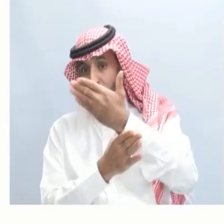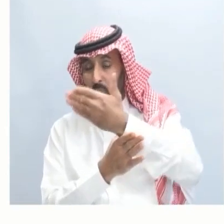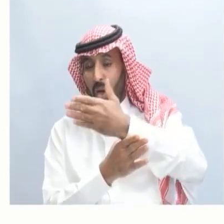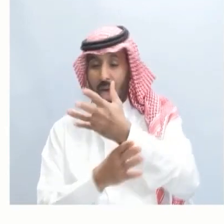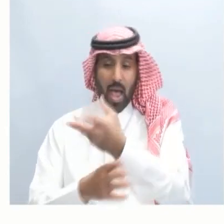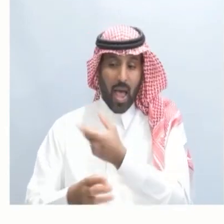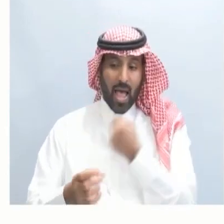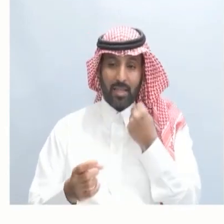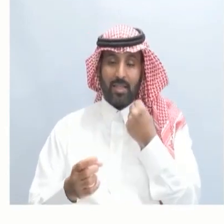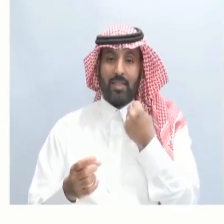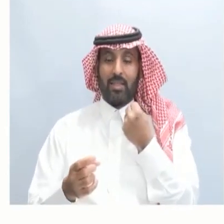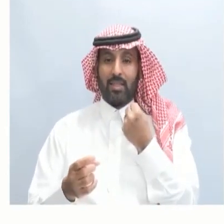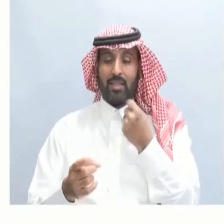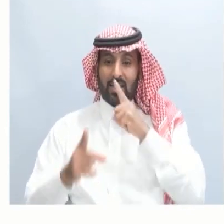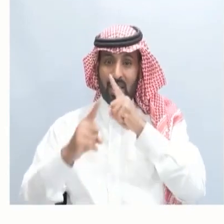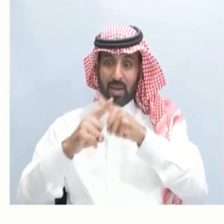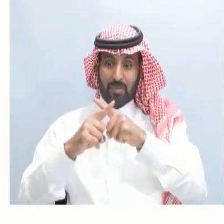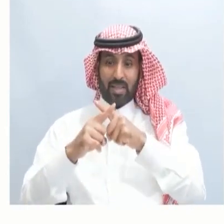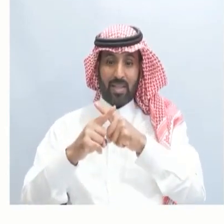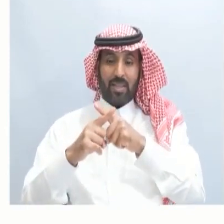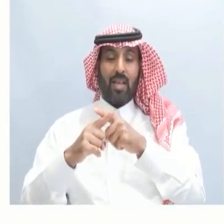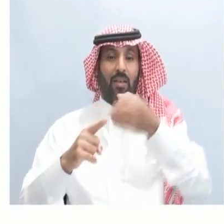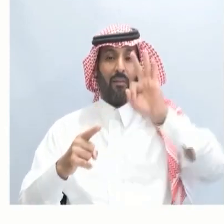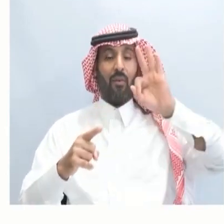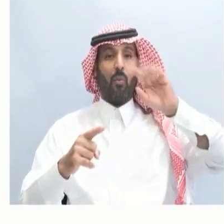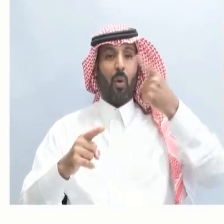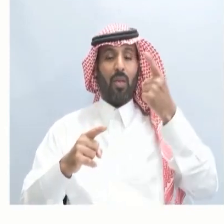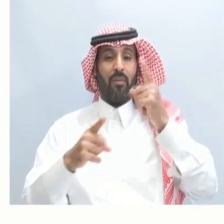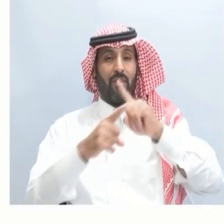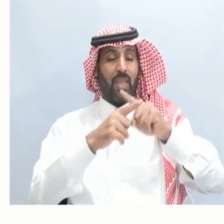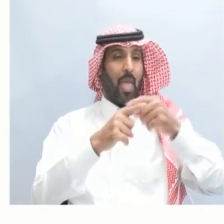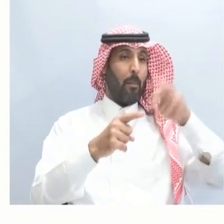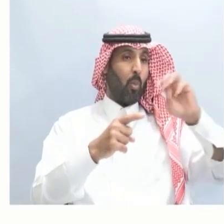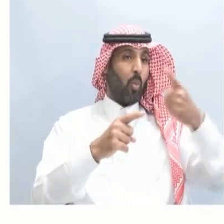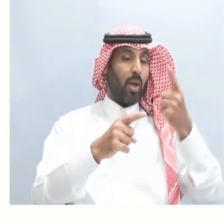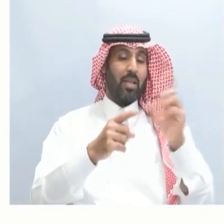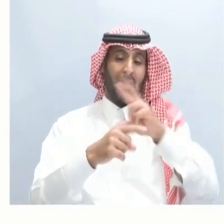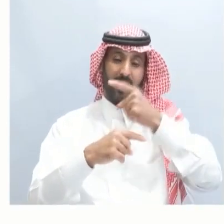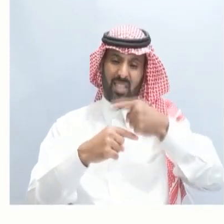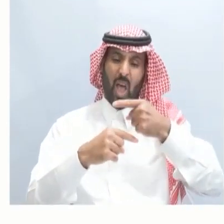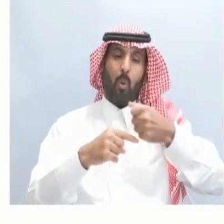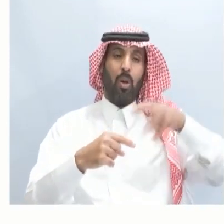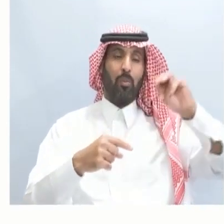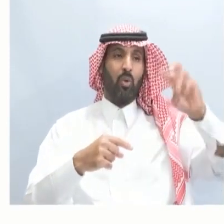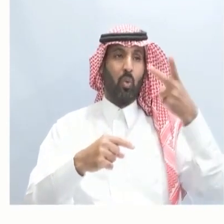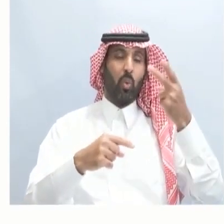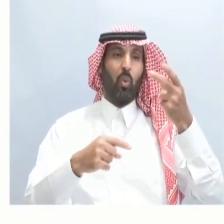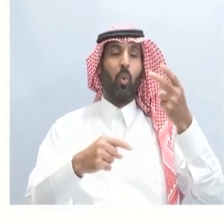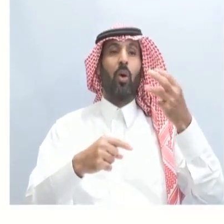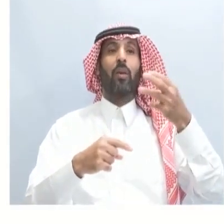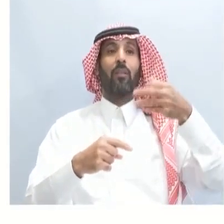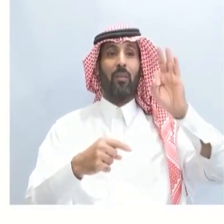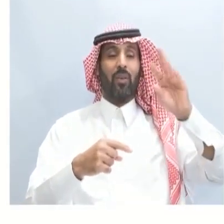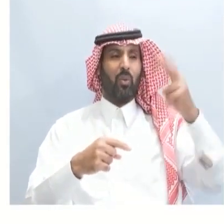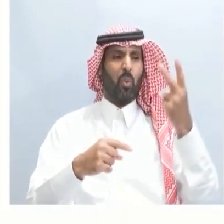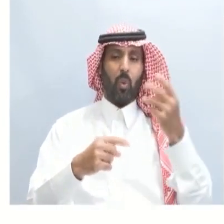حاصل ماذا ممتاز حاصل ضرب اف1 في ام 1 ويساوي اف2 في ام 2 كاننا بدانا